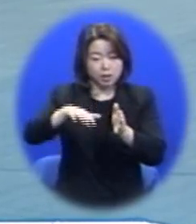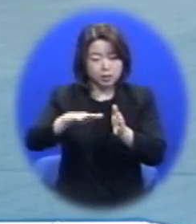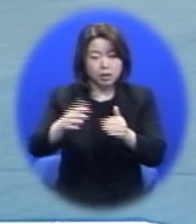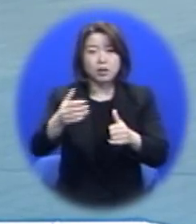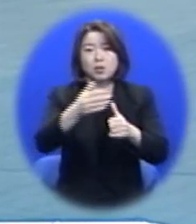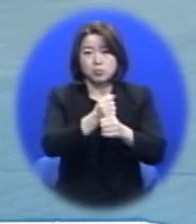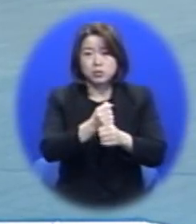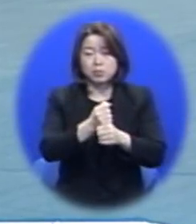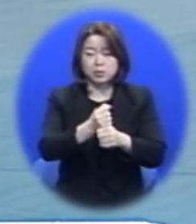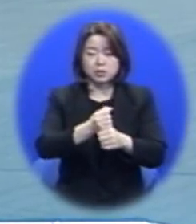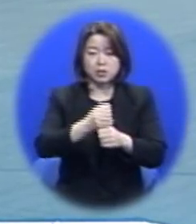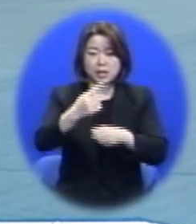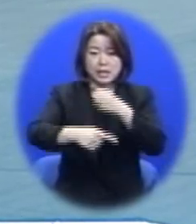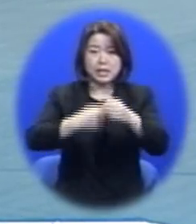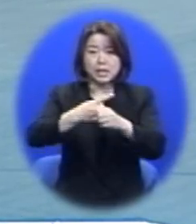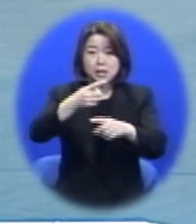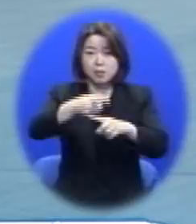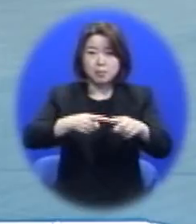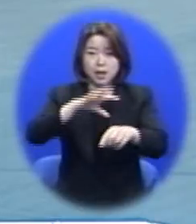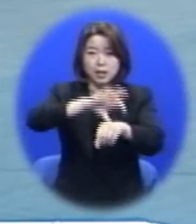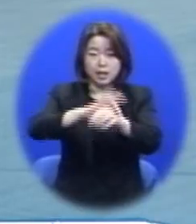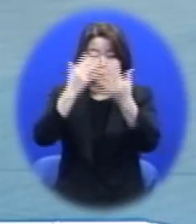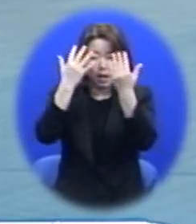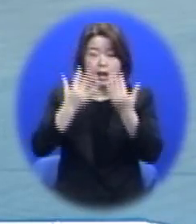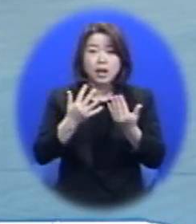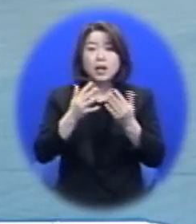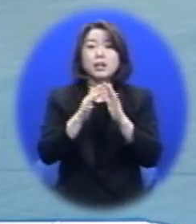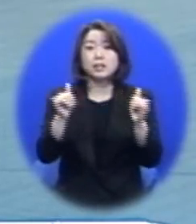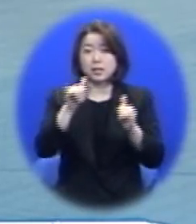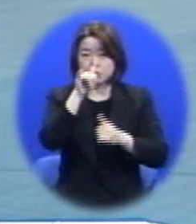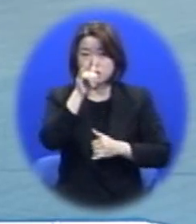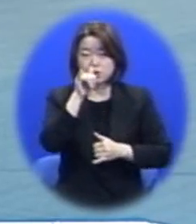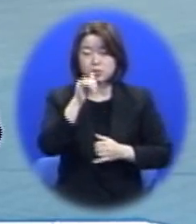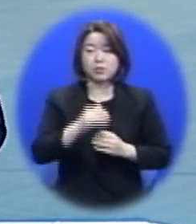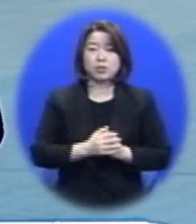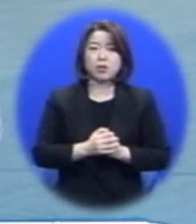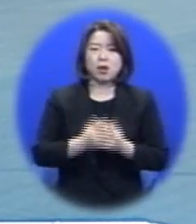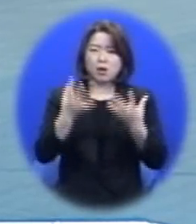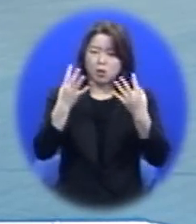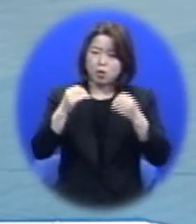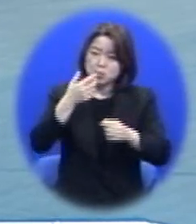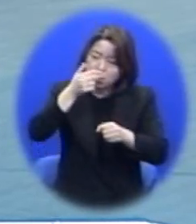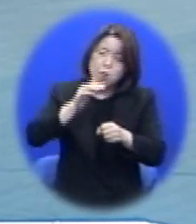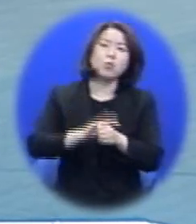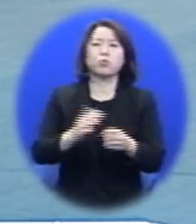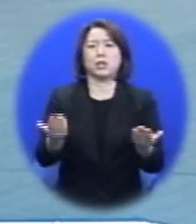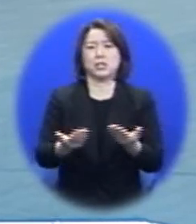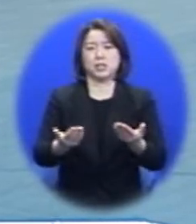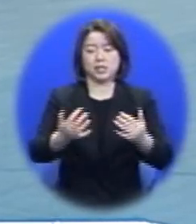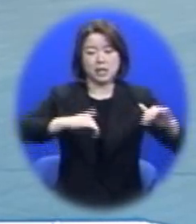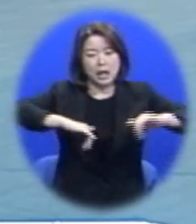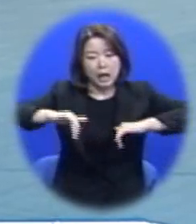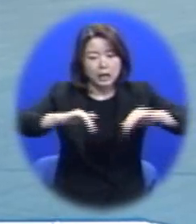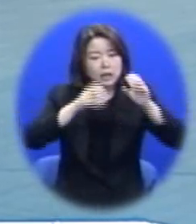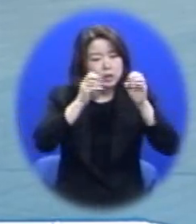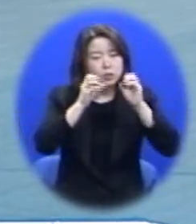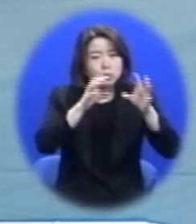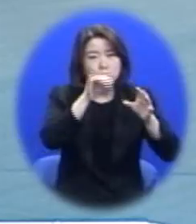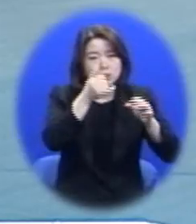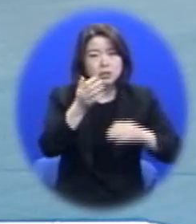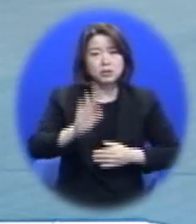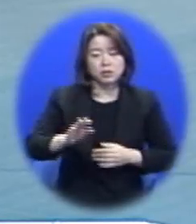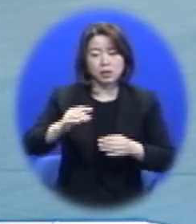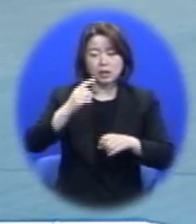반 형을 살고 나온 사람이 있더라는 거예요. 얼마나 억울한 일이에요. 노방전도 했다고 1년 반이나